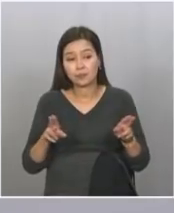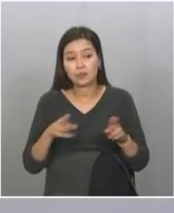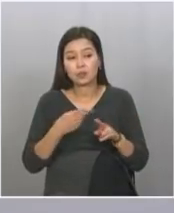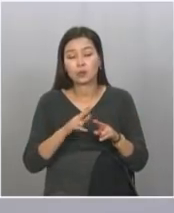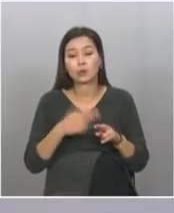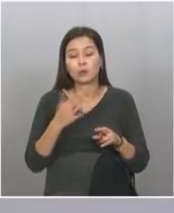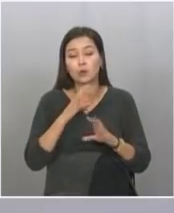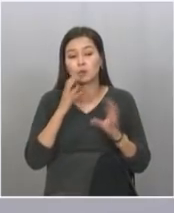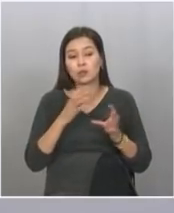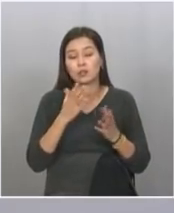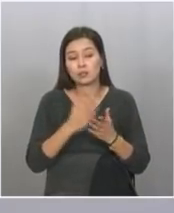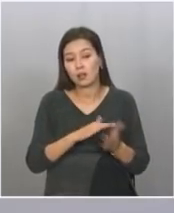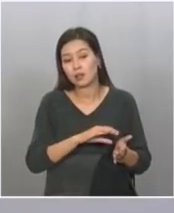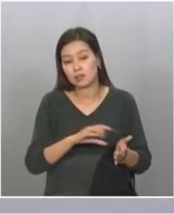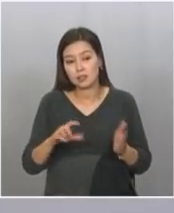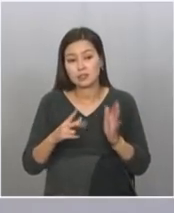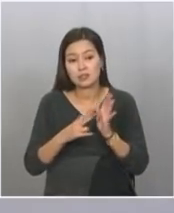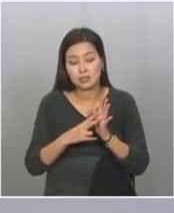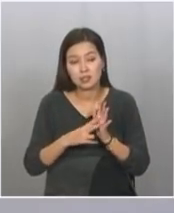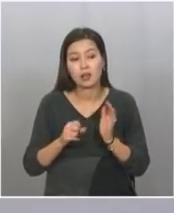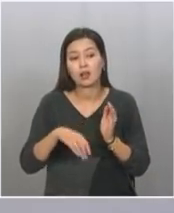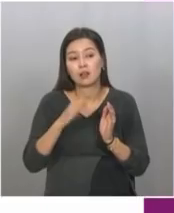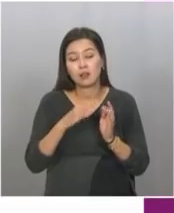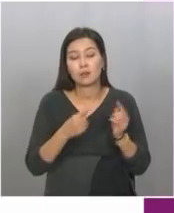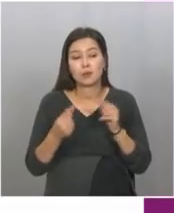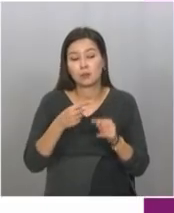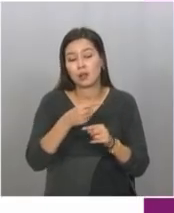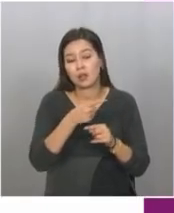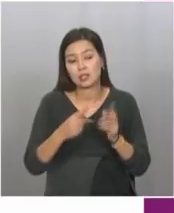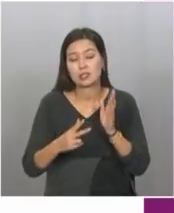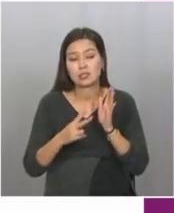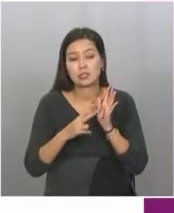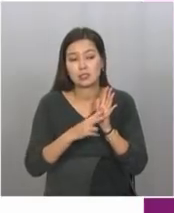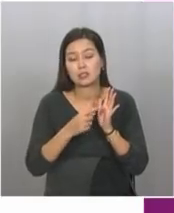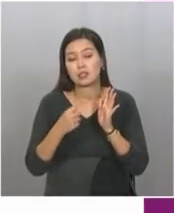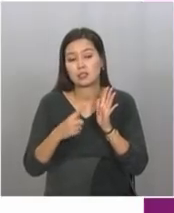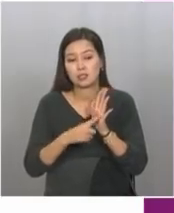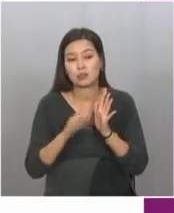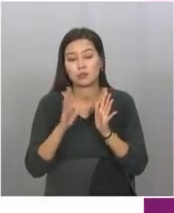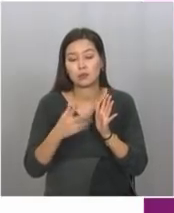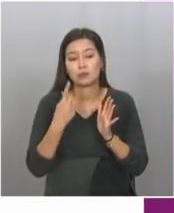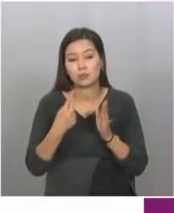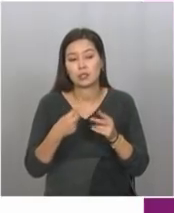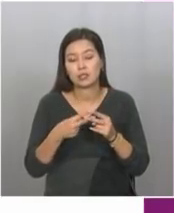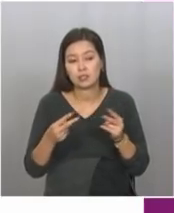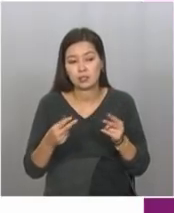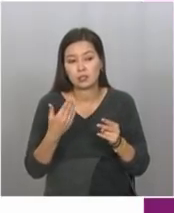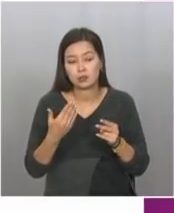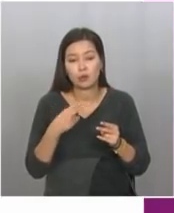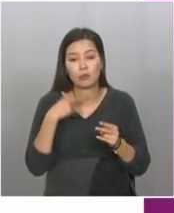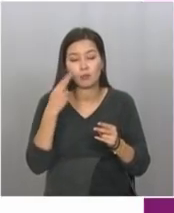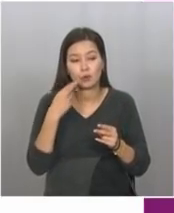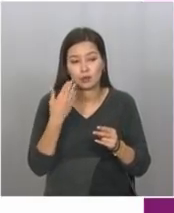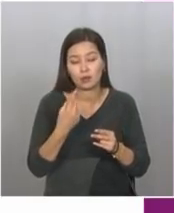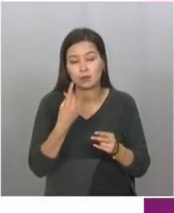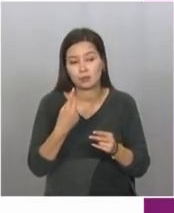өзі сақталады және алымдары бір-бірінен азайтылады. 8 бен 7-нің айырмасы 1-ге тең. Жауабы